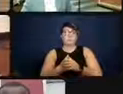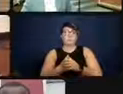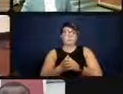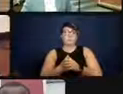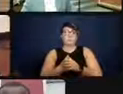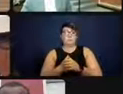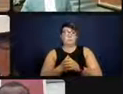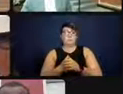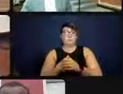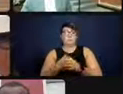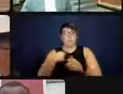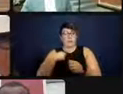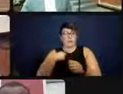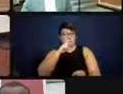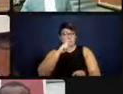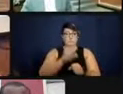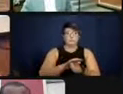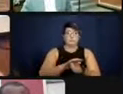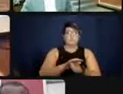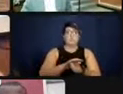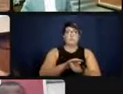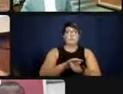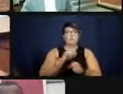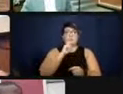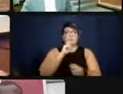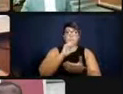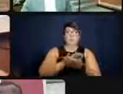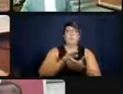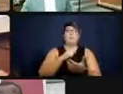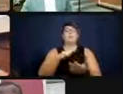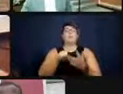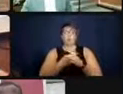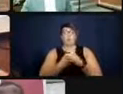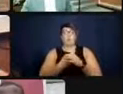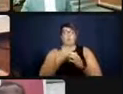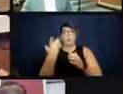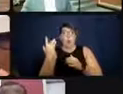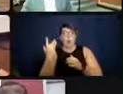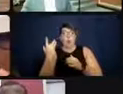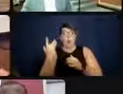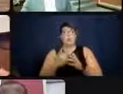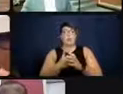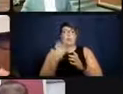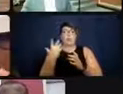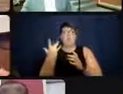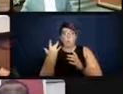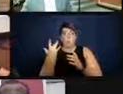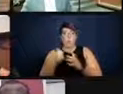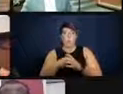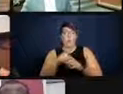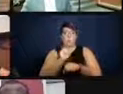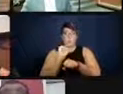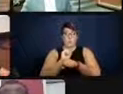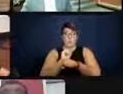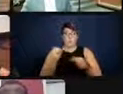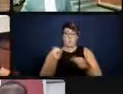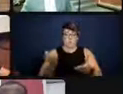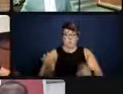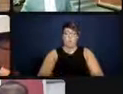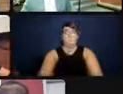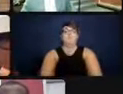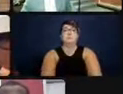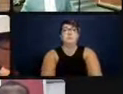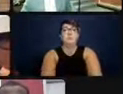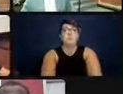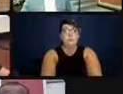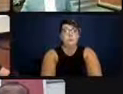بهذه الأمور التي حققناها. أنا أؤمن بالبدء بالسؤال لماذا، ونفهم لماذا نحن ننخرط في